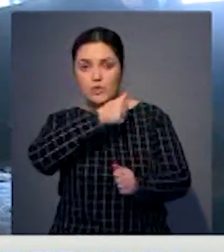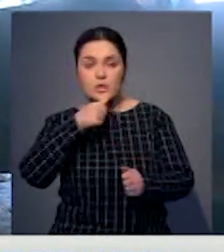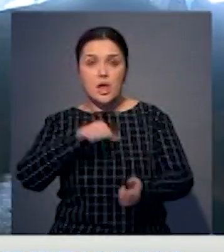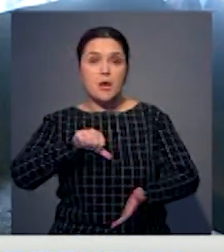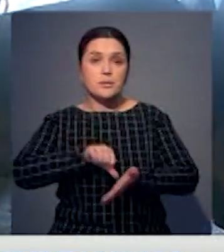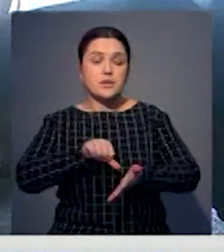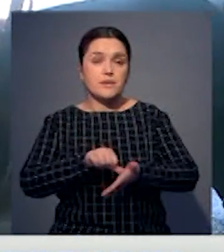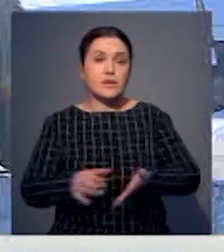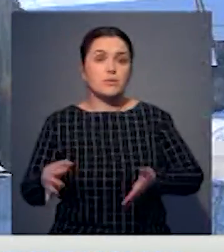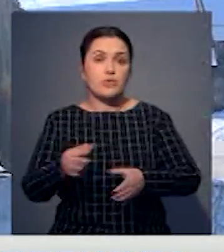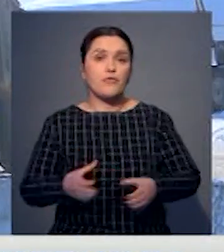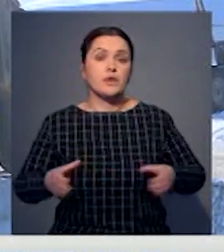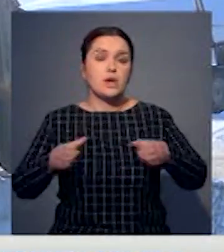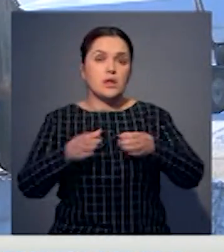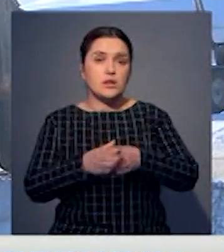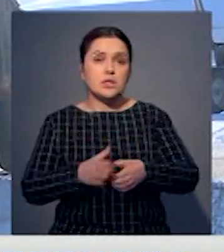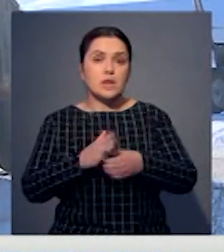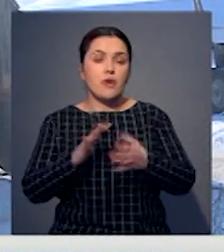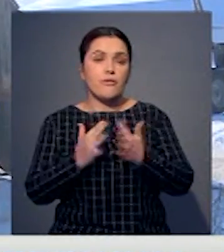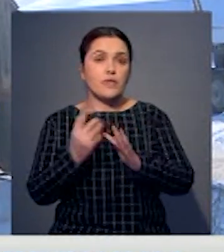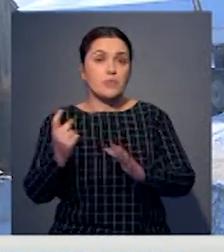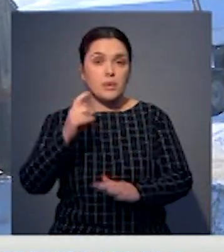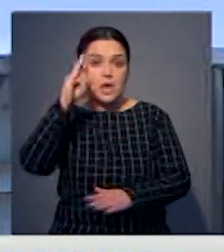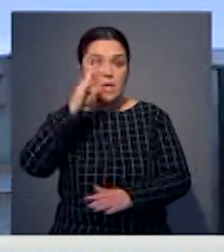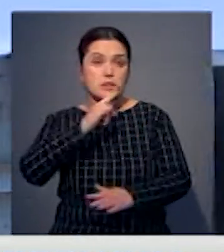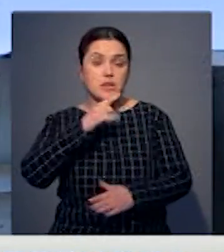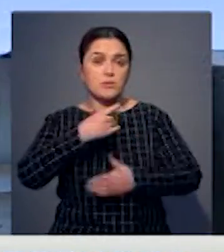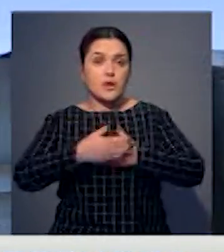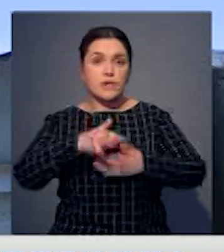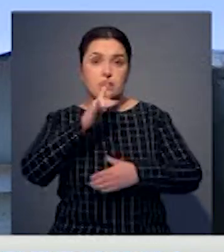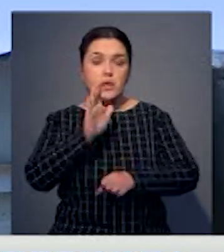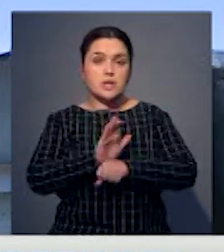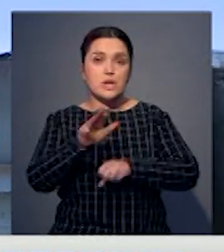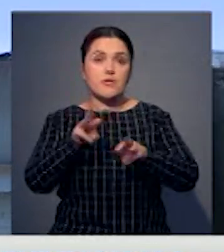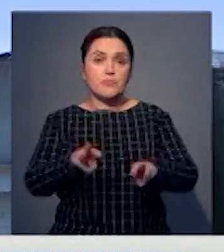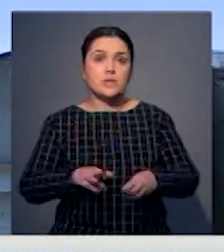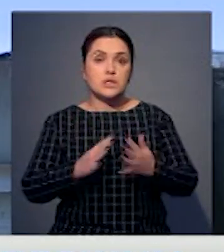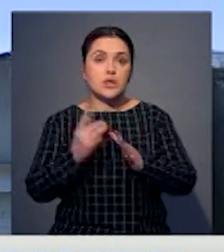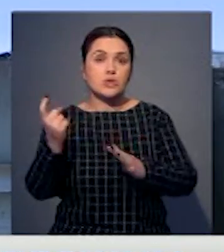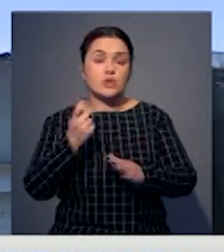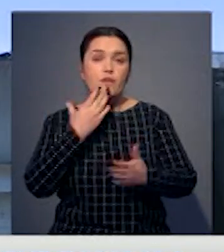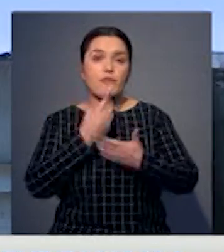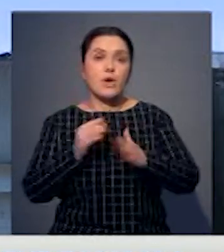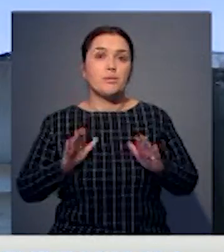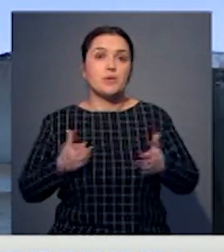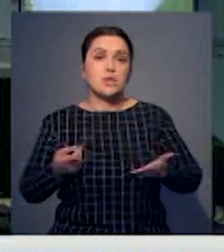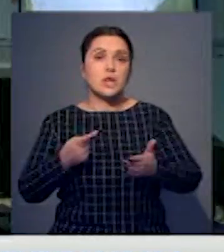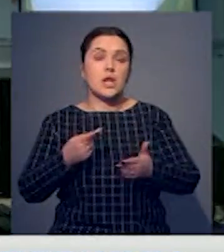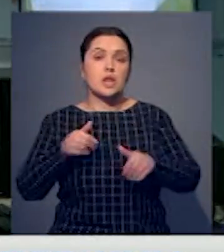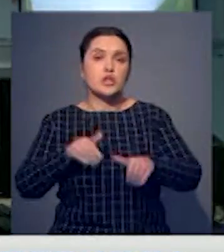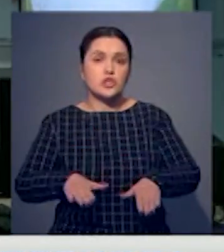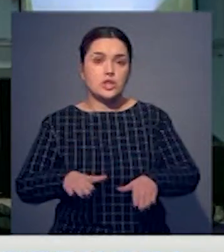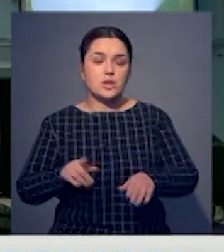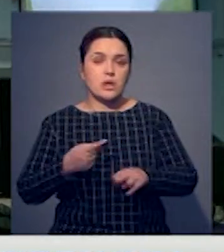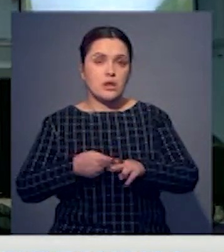2019 года. Представители областного филиала Союза фермеров Казахстана намерены в ближайшее время направить в Минсельхоз свои предложения для решения